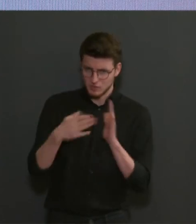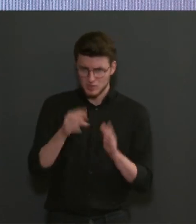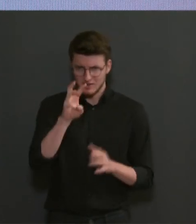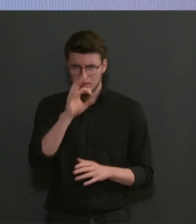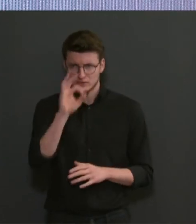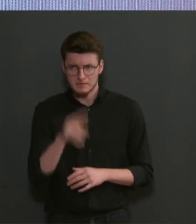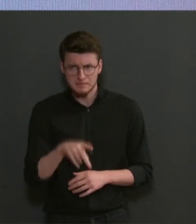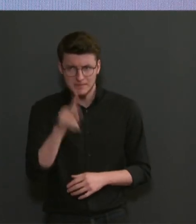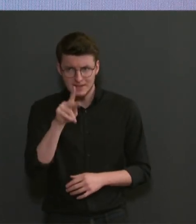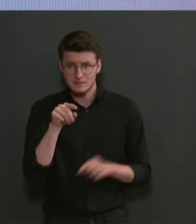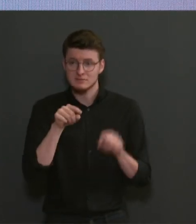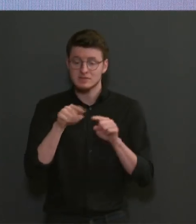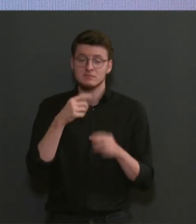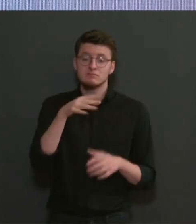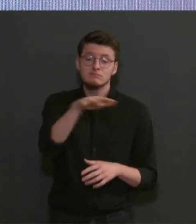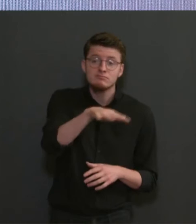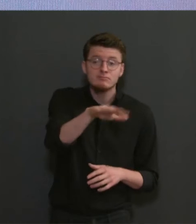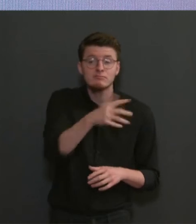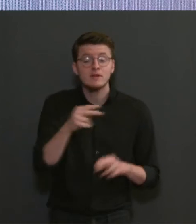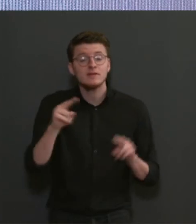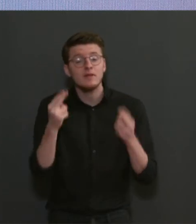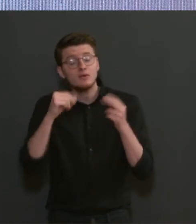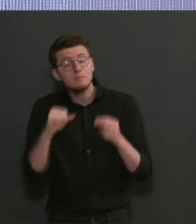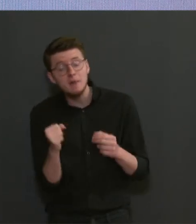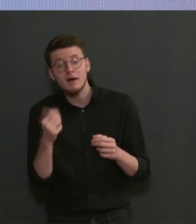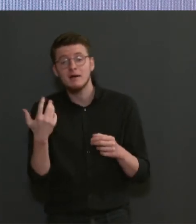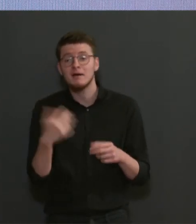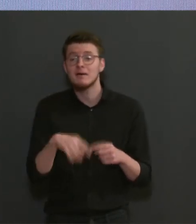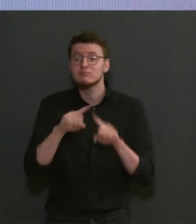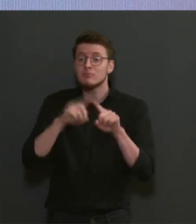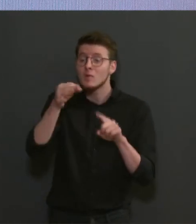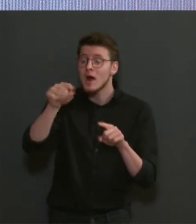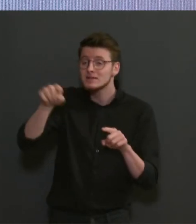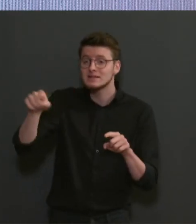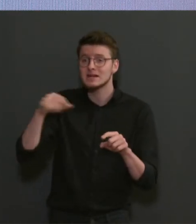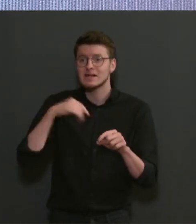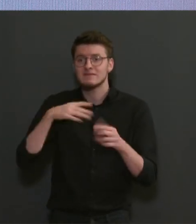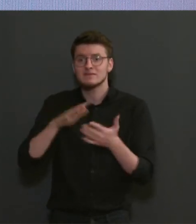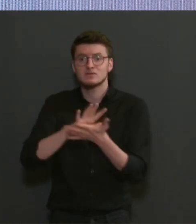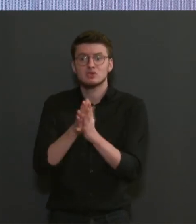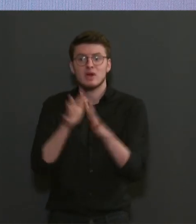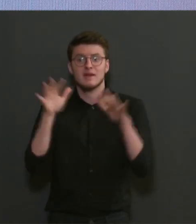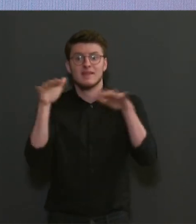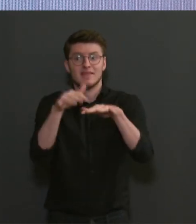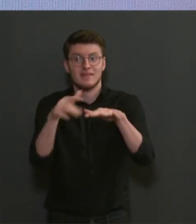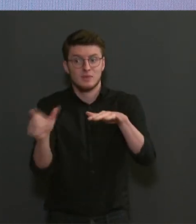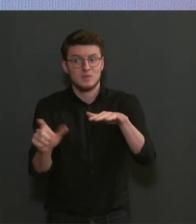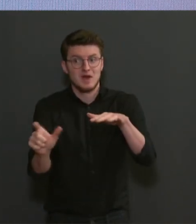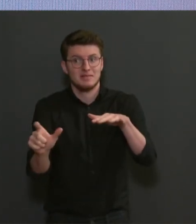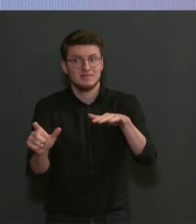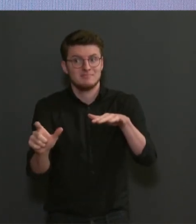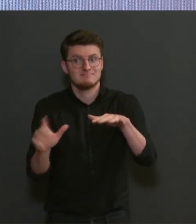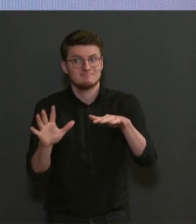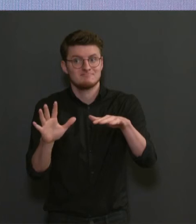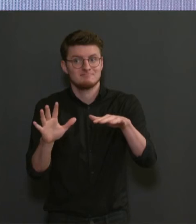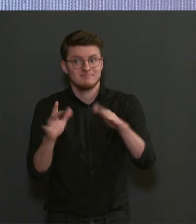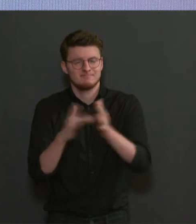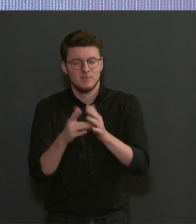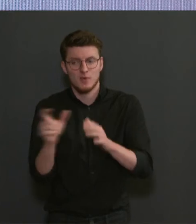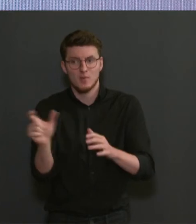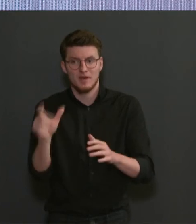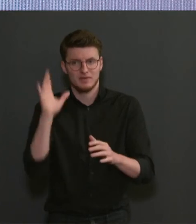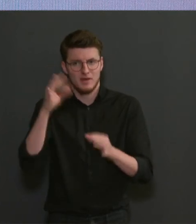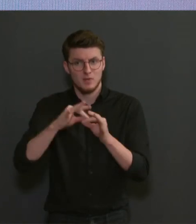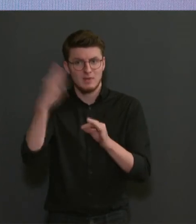voornamelijk tijdens het weekend. Dit weekend voorspellen ze bovendien ideaal wandelweer, waardoor het druk kan worden in